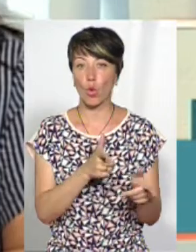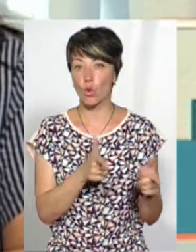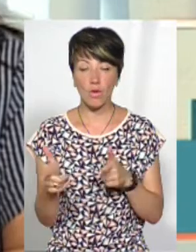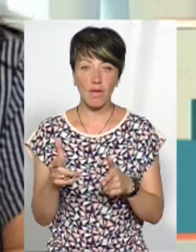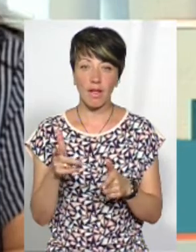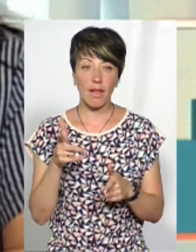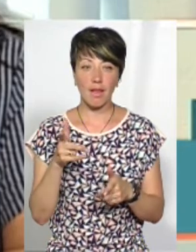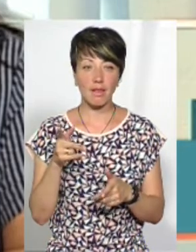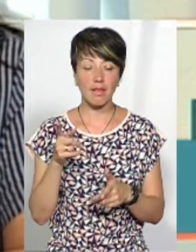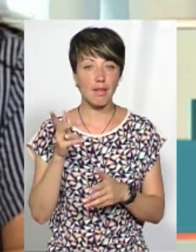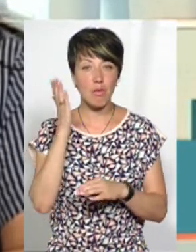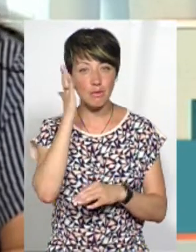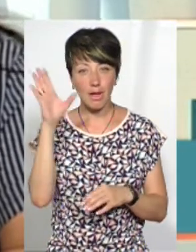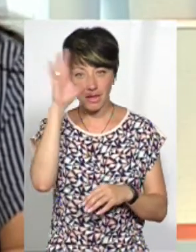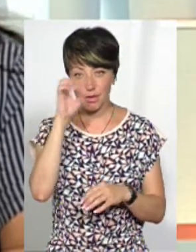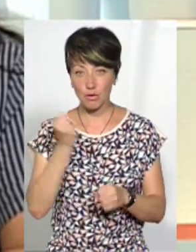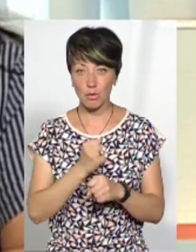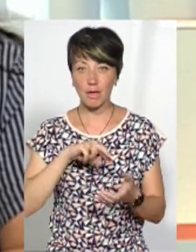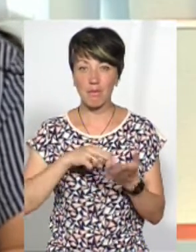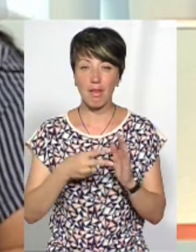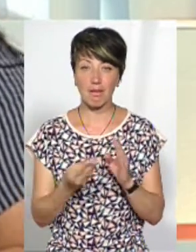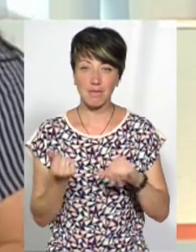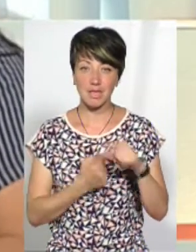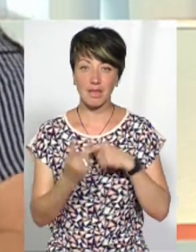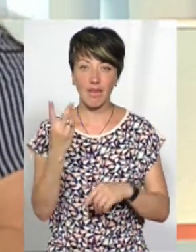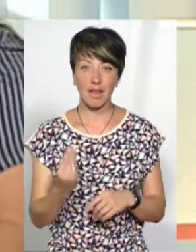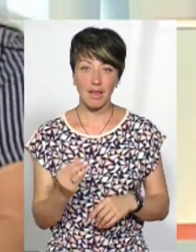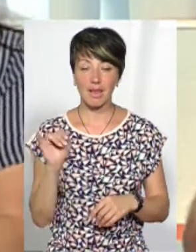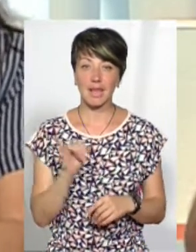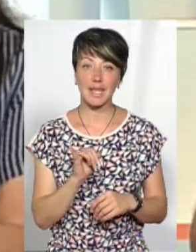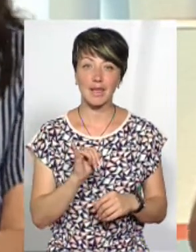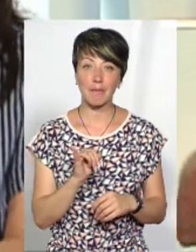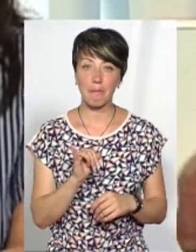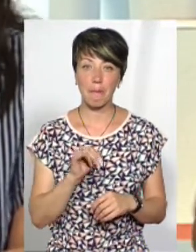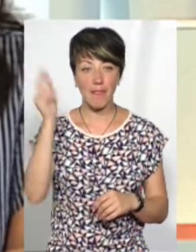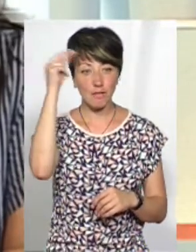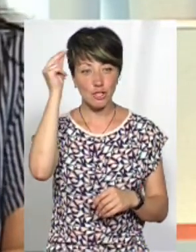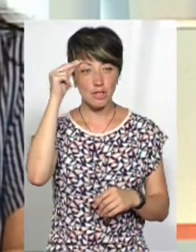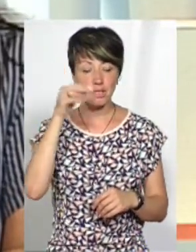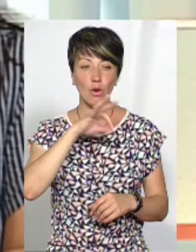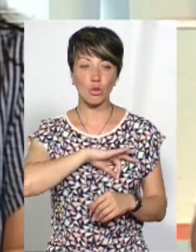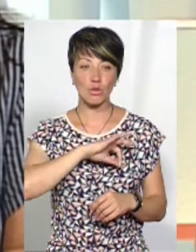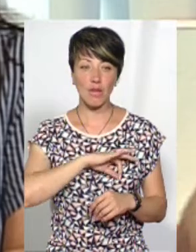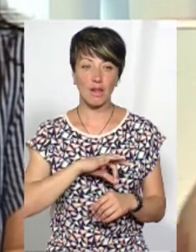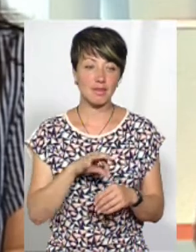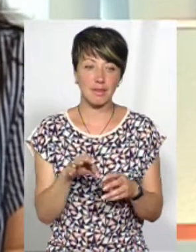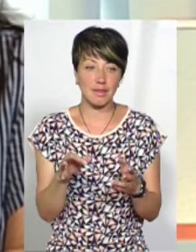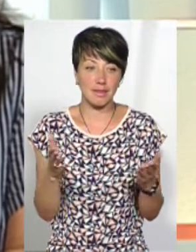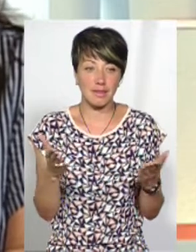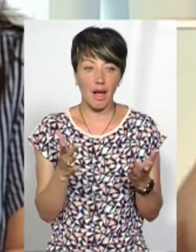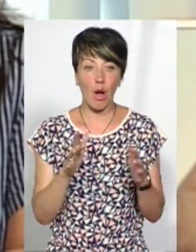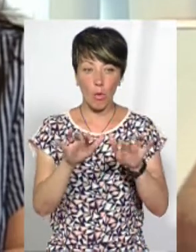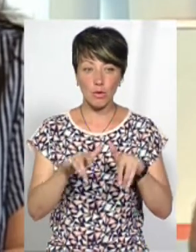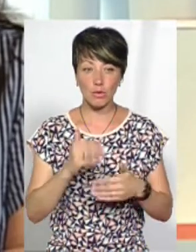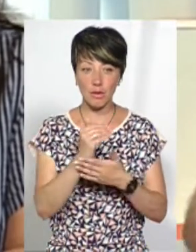готовий не поспати ніч для того, щоб розробити бізнес-план за 2 дні. От. І навчитися там користуватися там Excel-ом, там